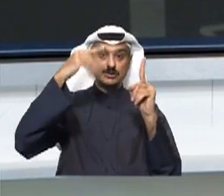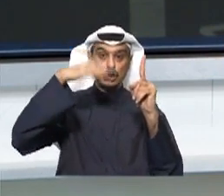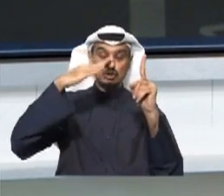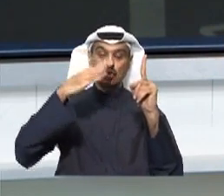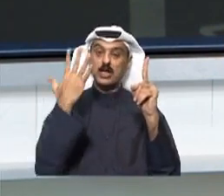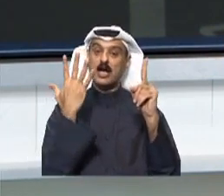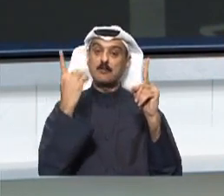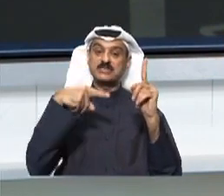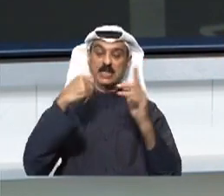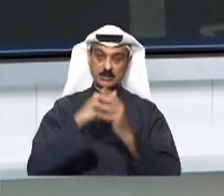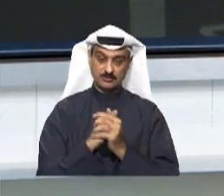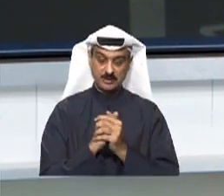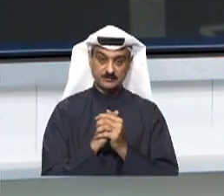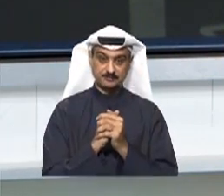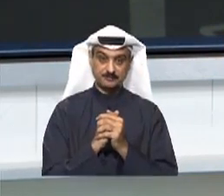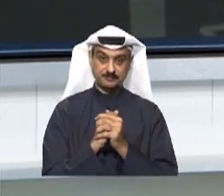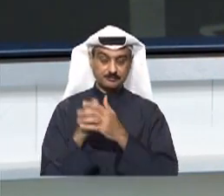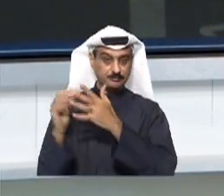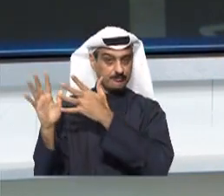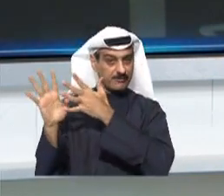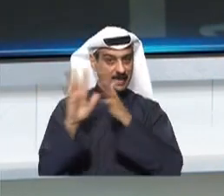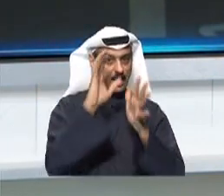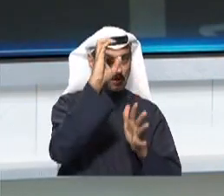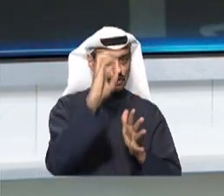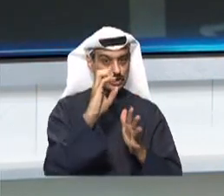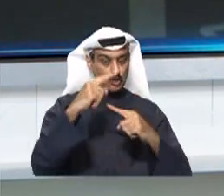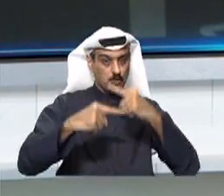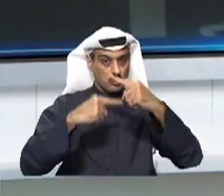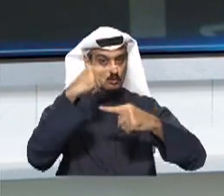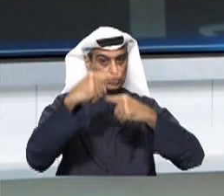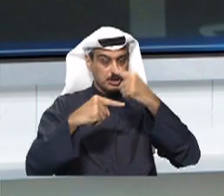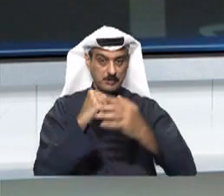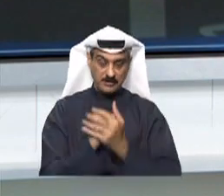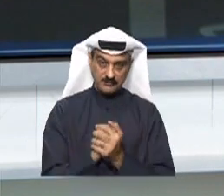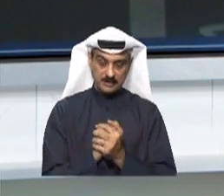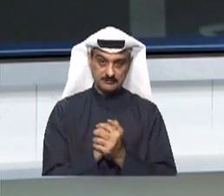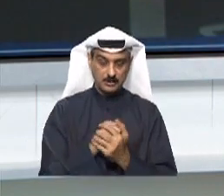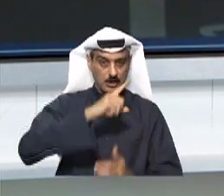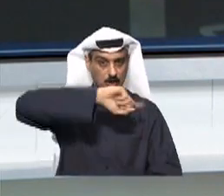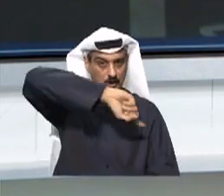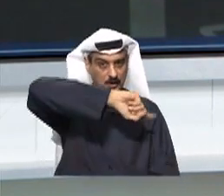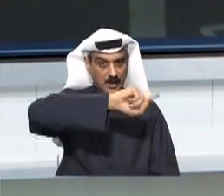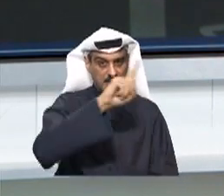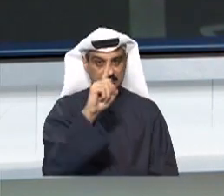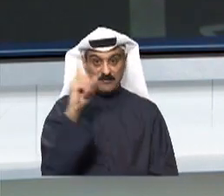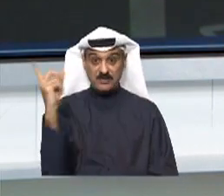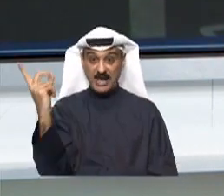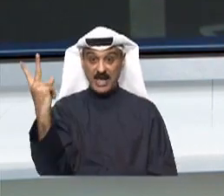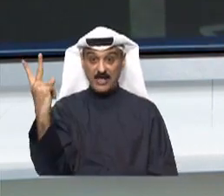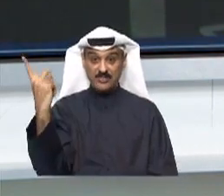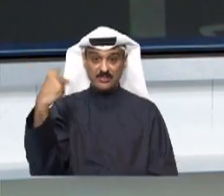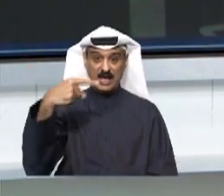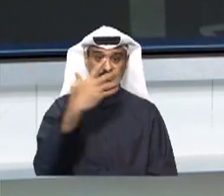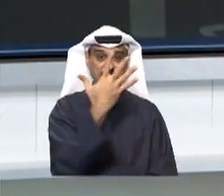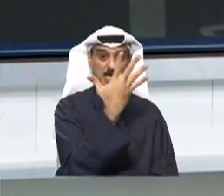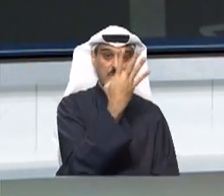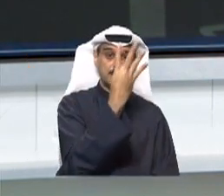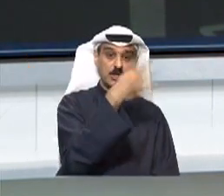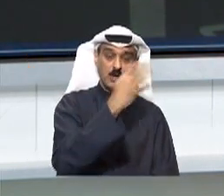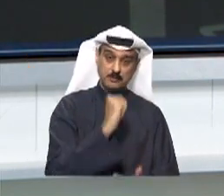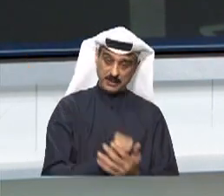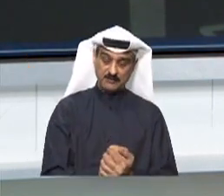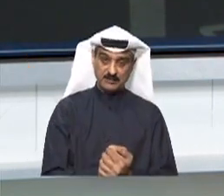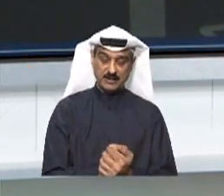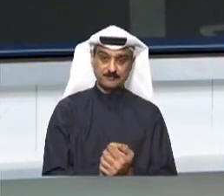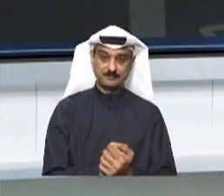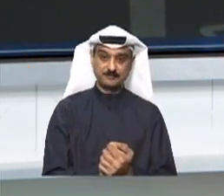مئوية، الهواء الكوست راح يكون مستمر وايضا راح يكون نشط على فترات 12 الى 45 كيلومتر في الساعه، لذلك